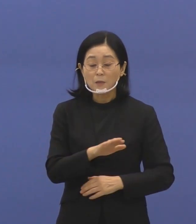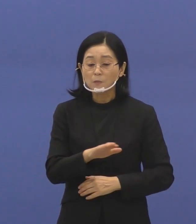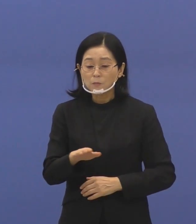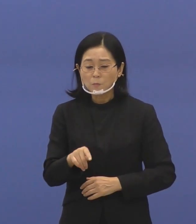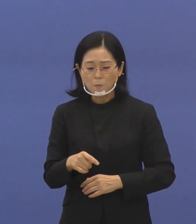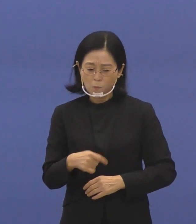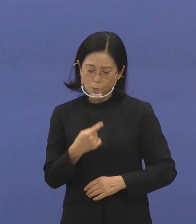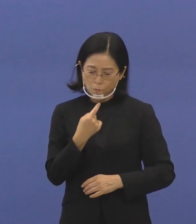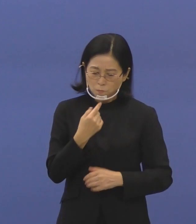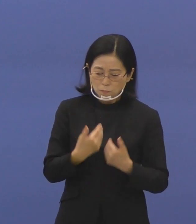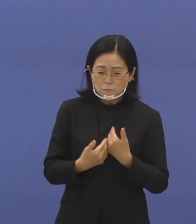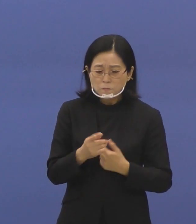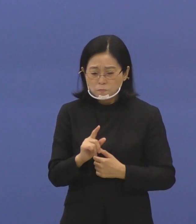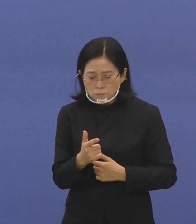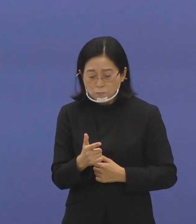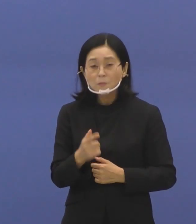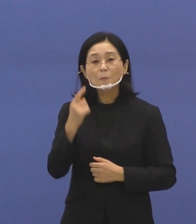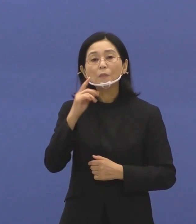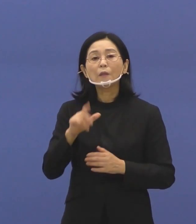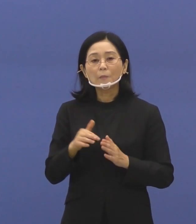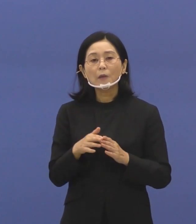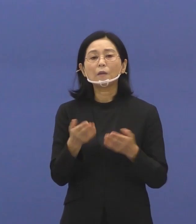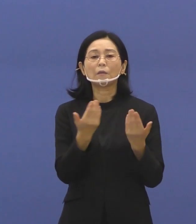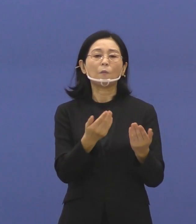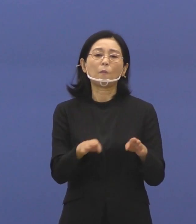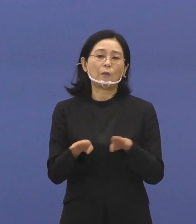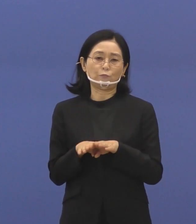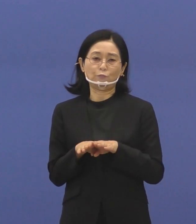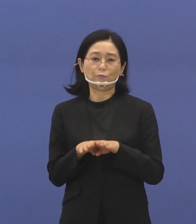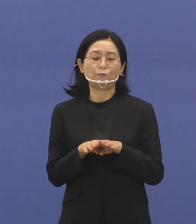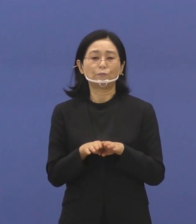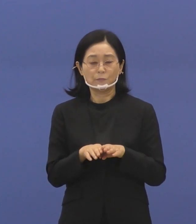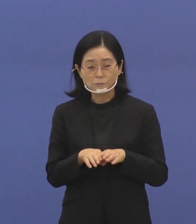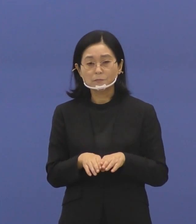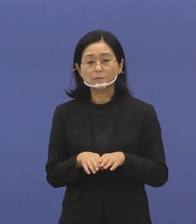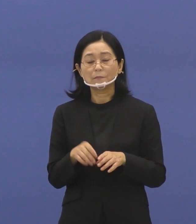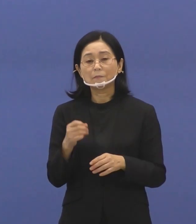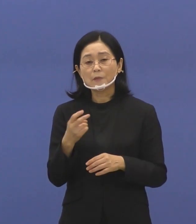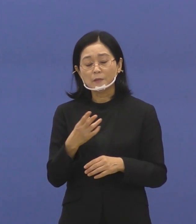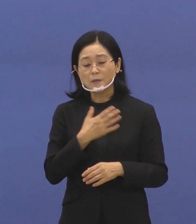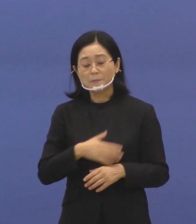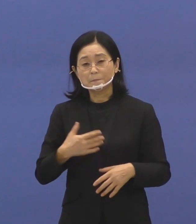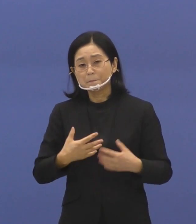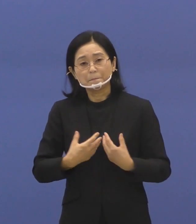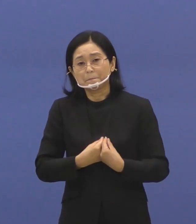で家にいる、また具合が